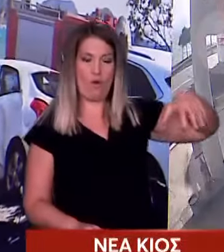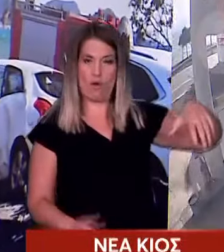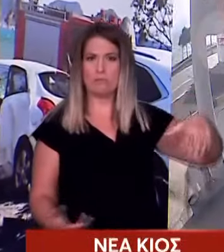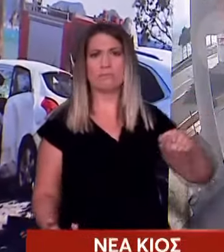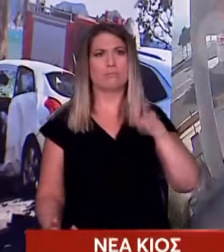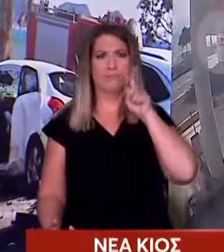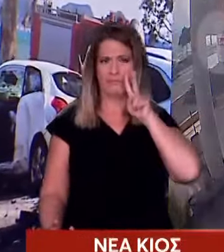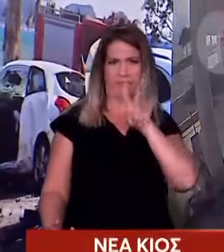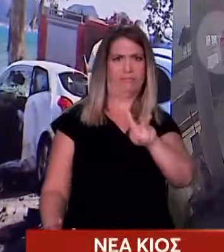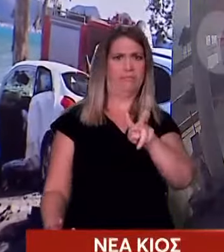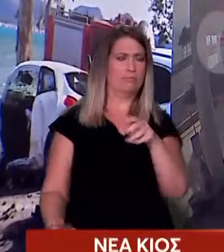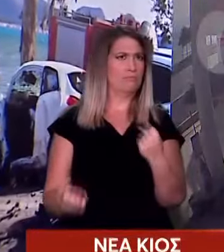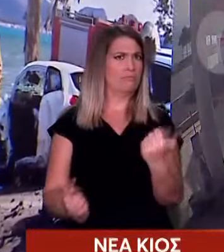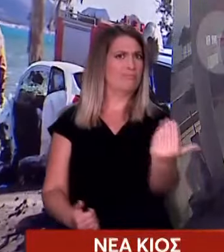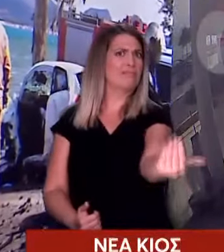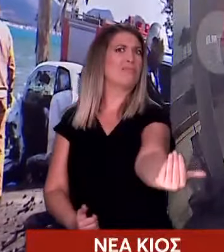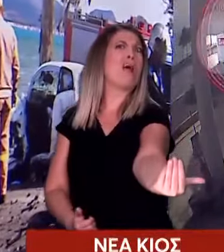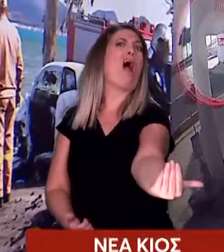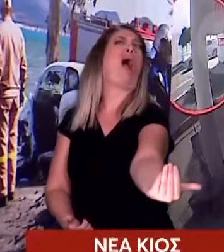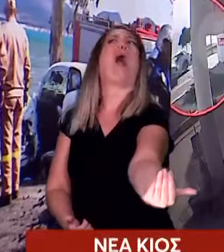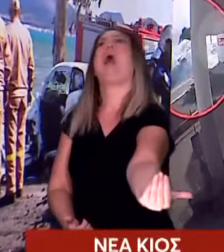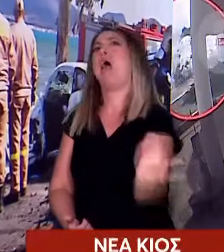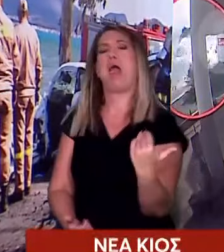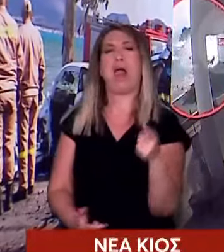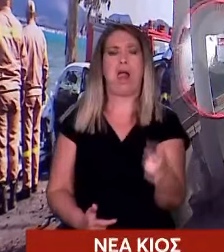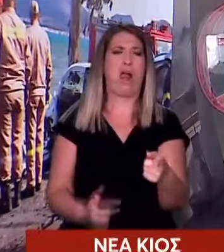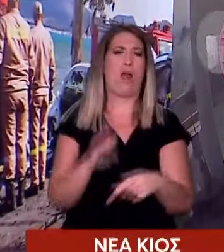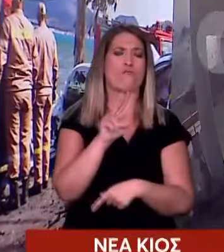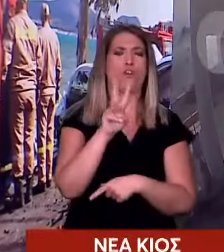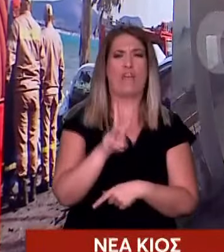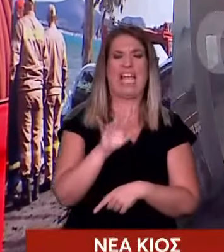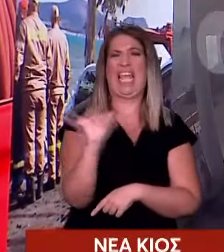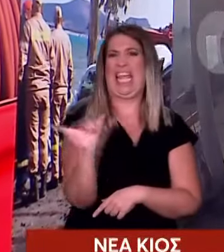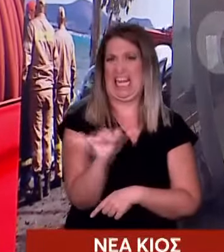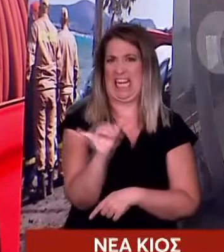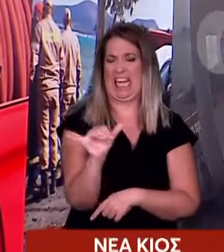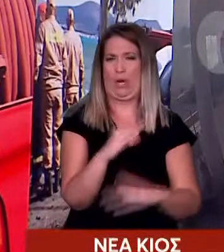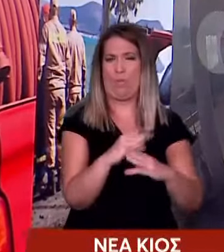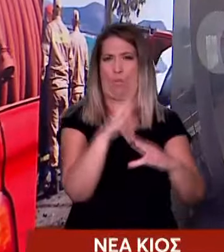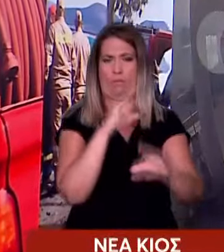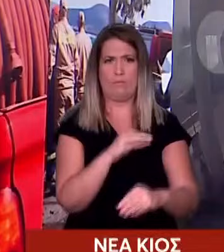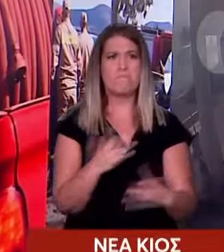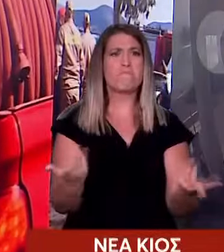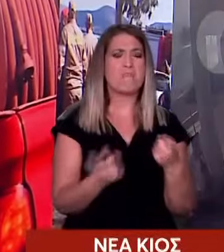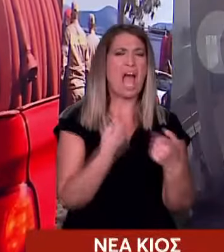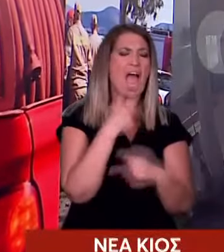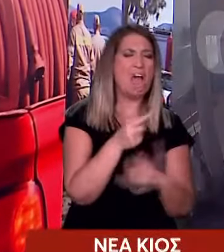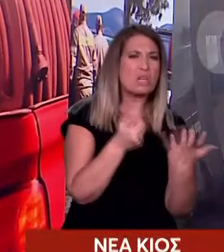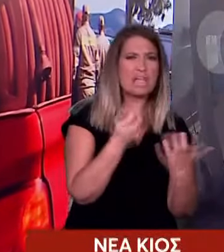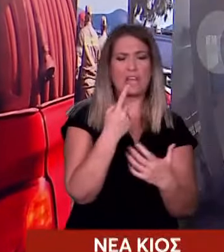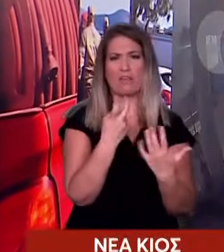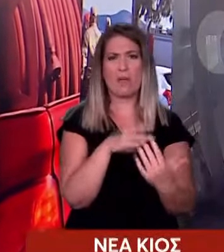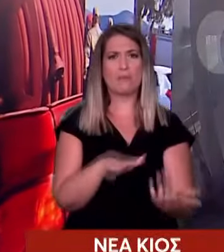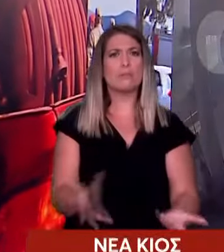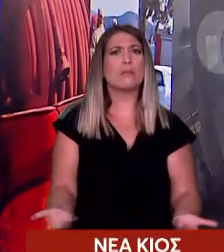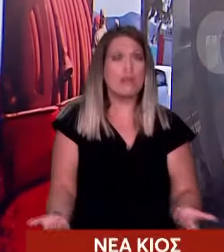ξαφνικά έρχεται το αυτοκίνητο, το Volkswagen, το Green. Έρχεται πάνω μας με εκεί 160-170 χιλιόμετρα,